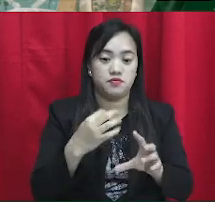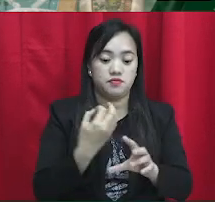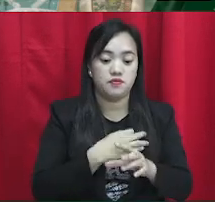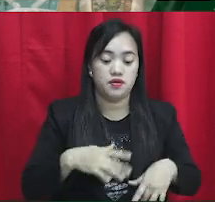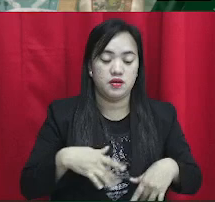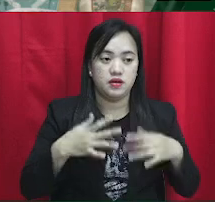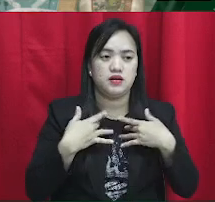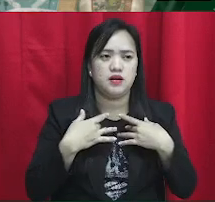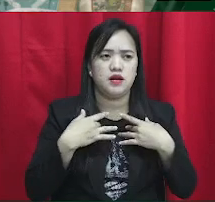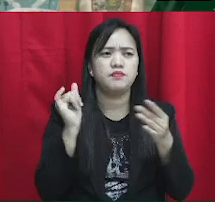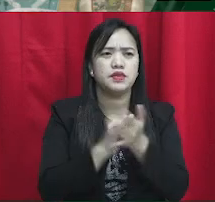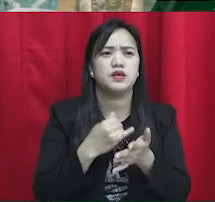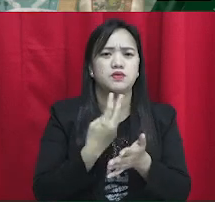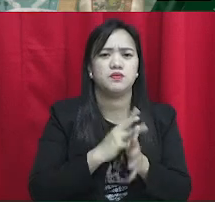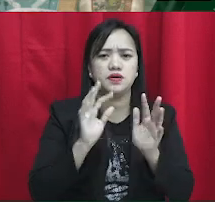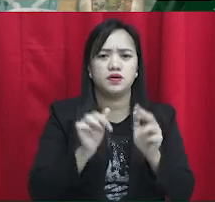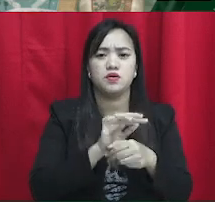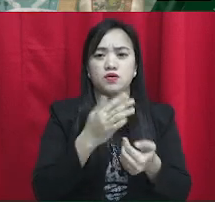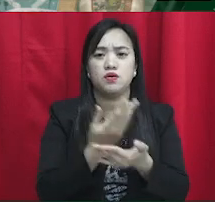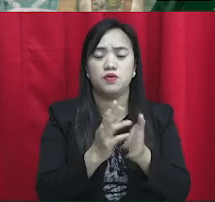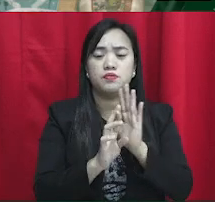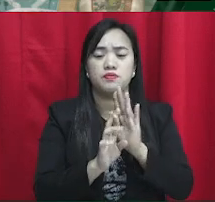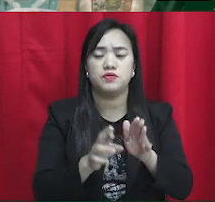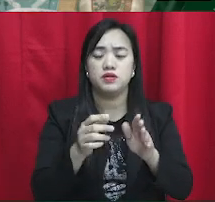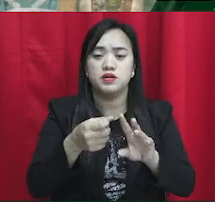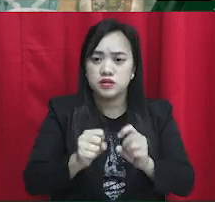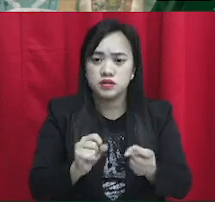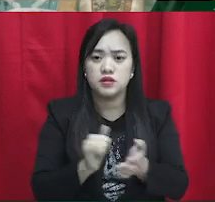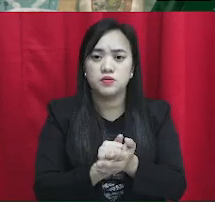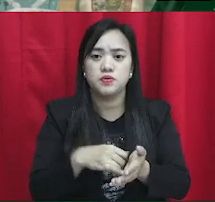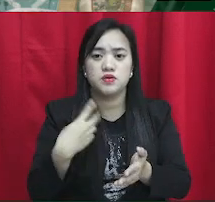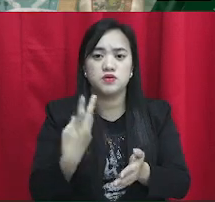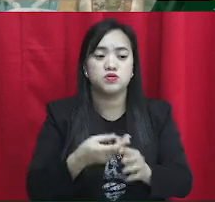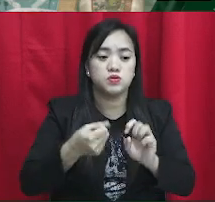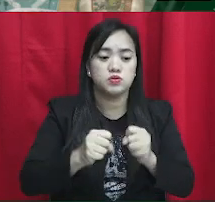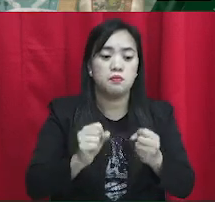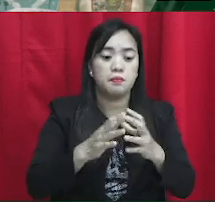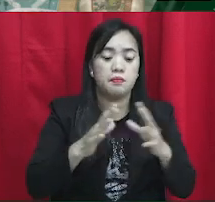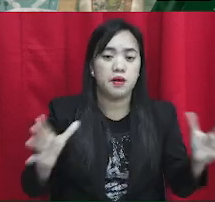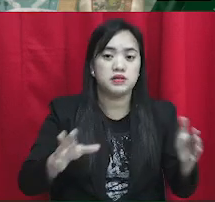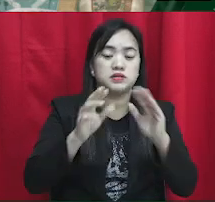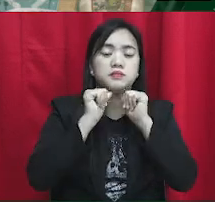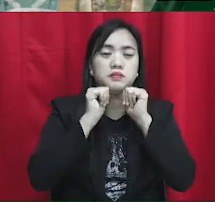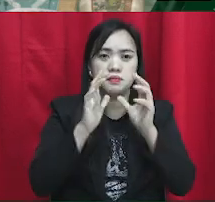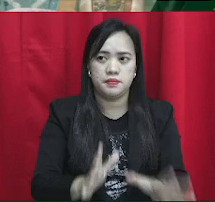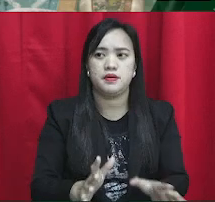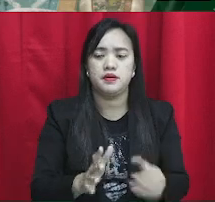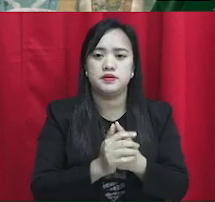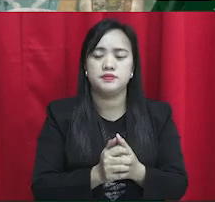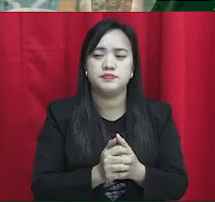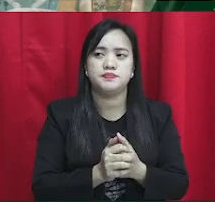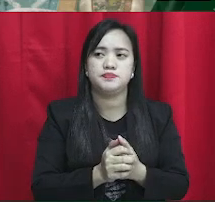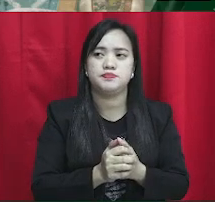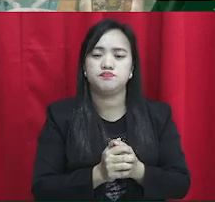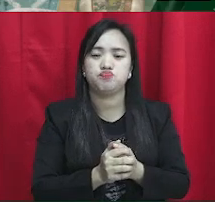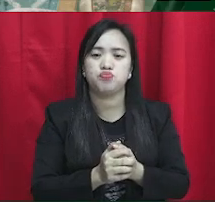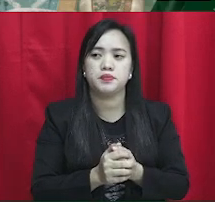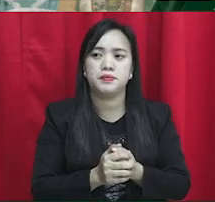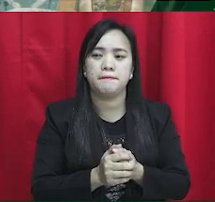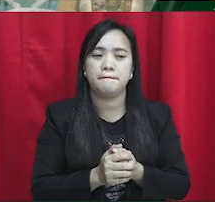yung ma-i-reveal sa akin na bless ako bilang isang nanay, isang napakaganda ng